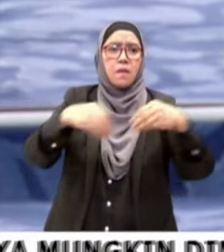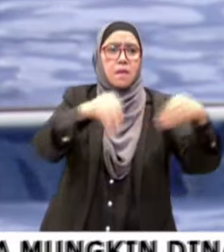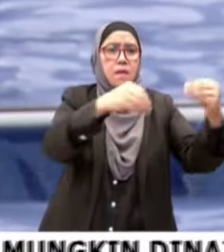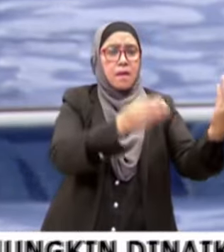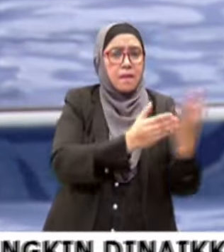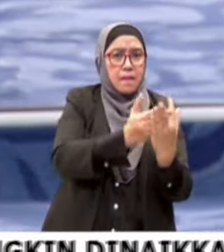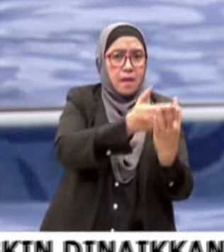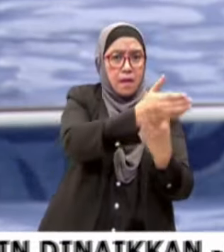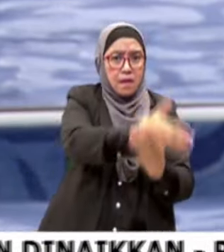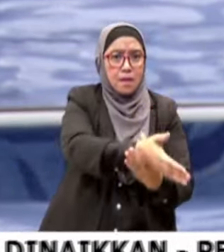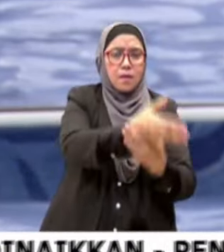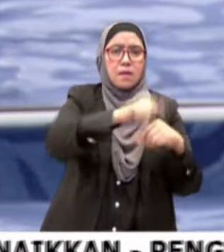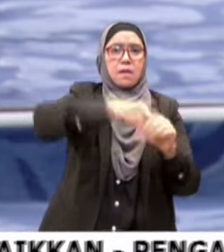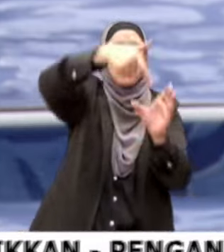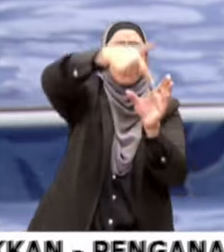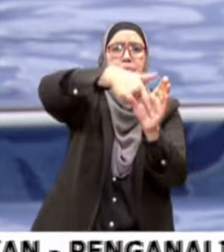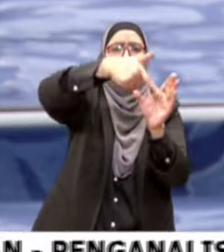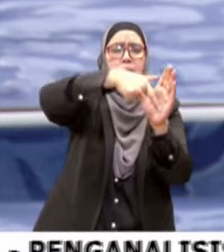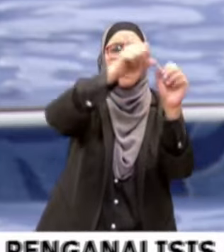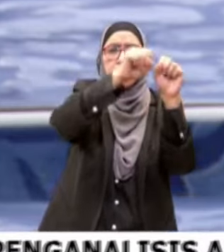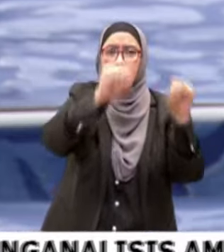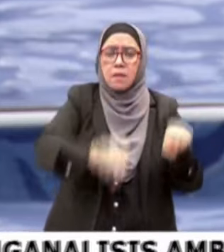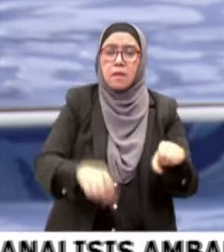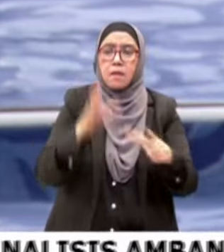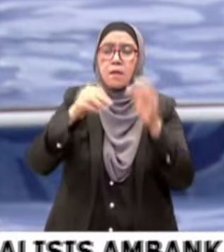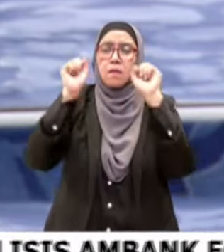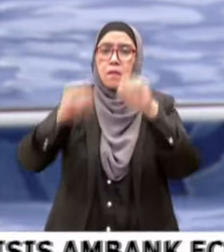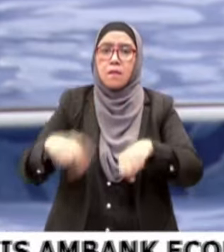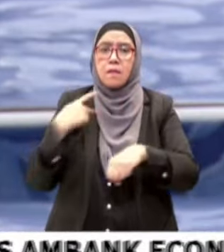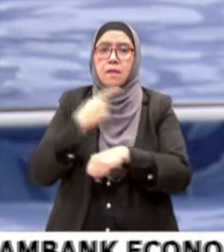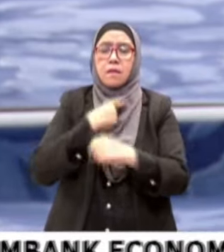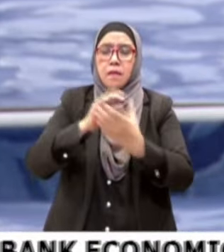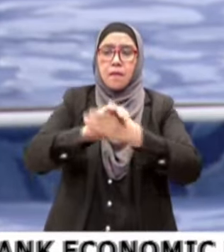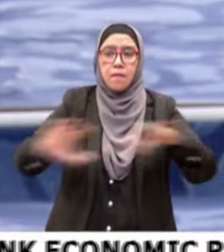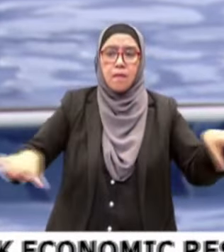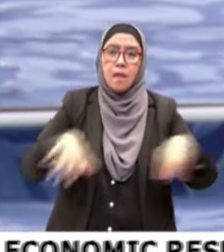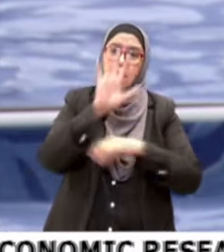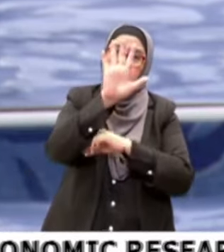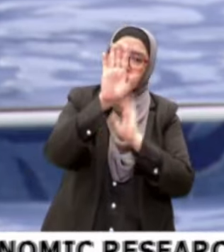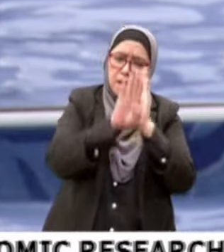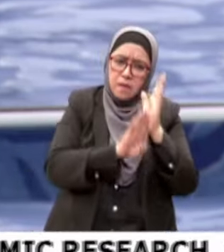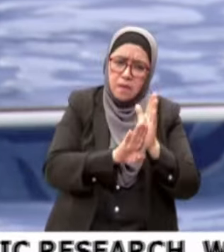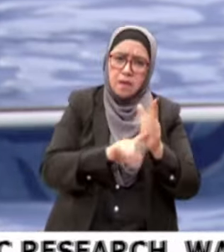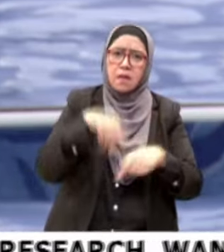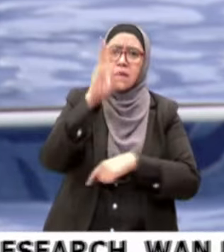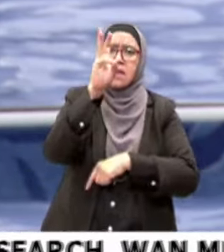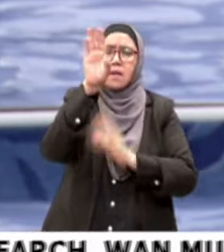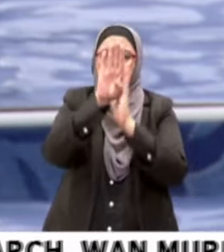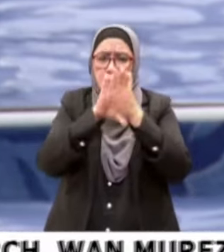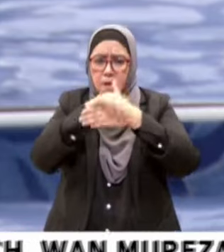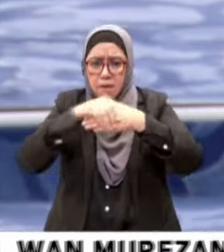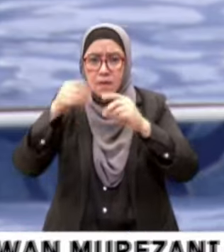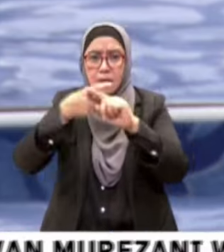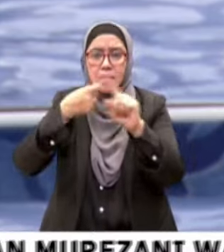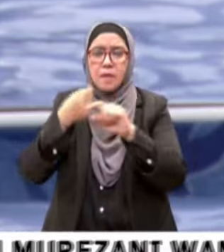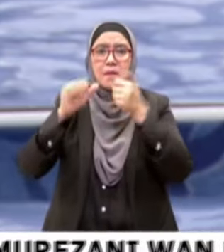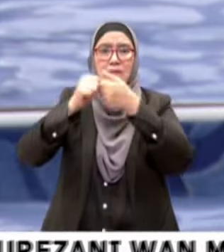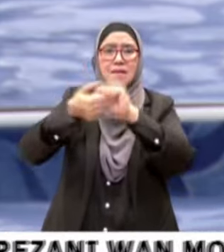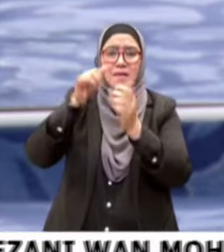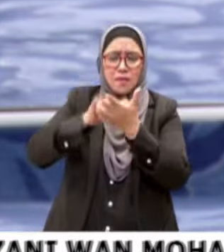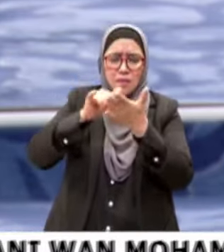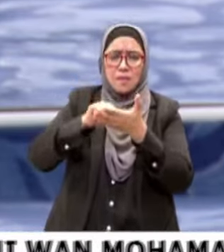Mania kalau kita boleh selamatkan 56 billion daripada ketirisaan itu dia akan membantu